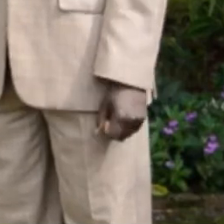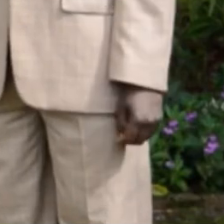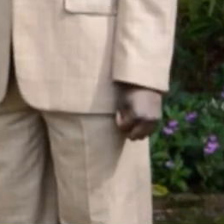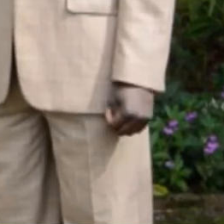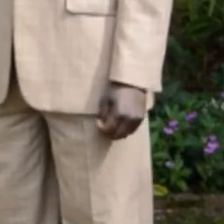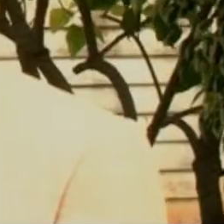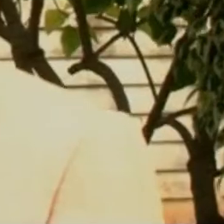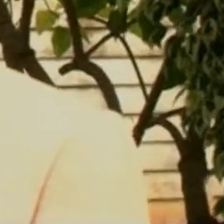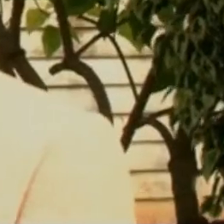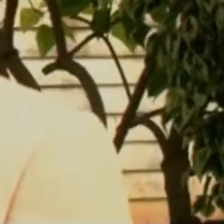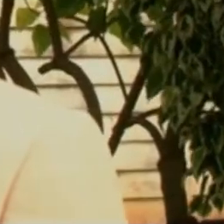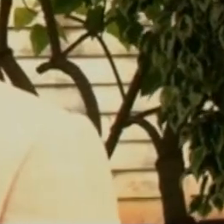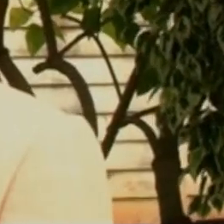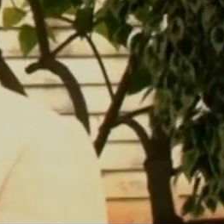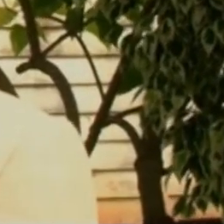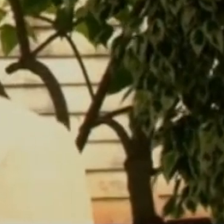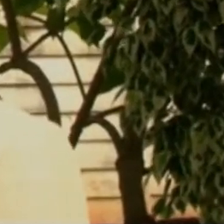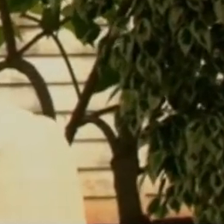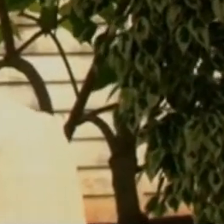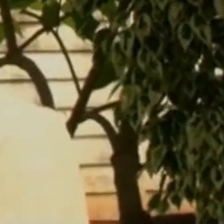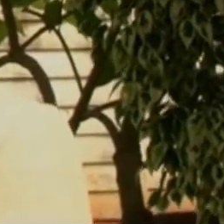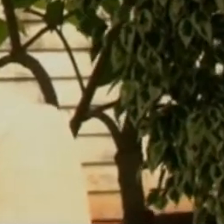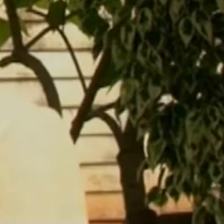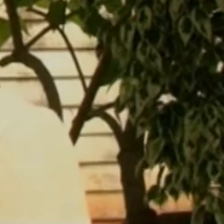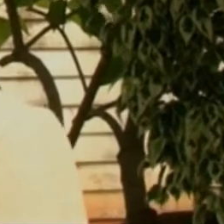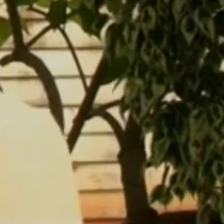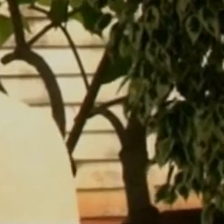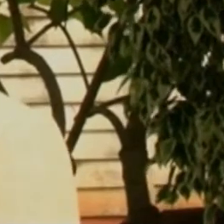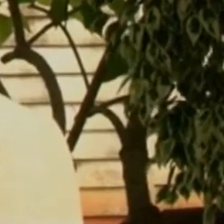anodaidzwa ndiripo. Mazita, mazita